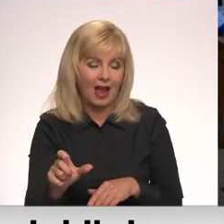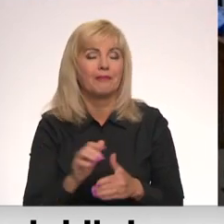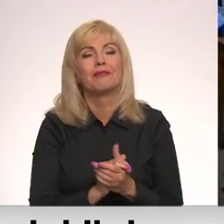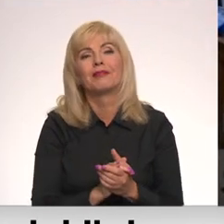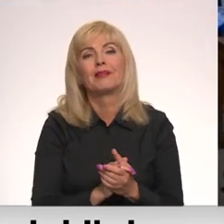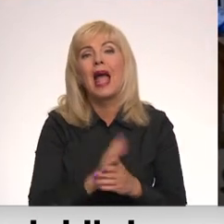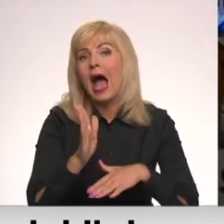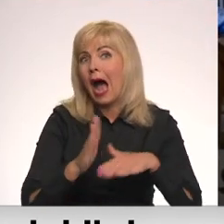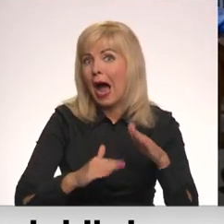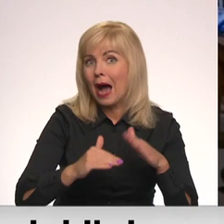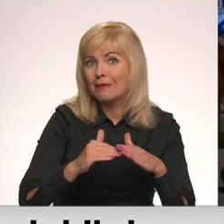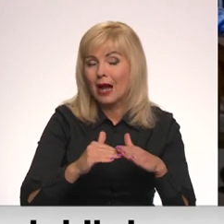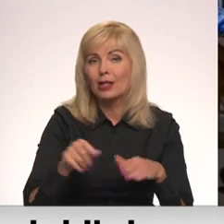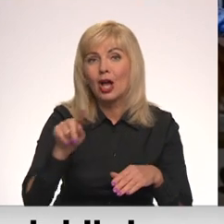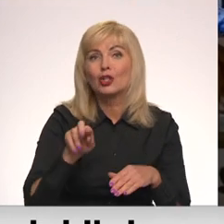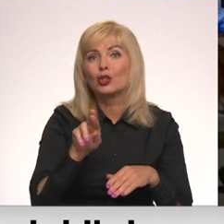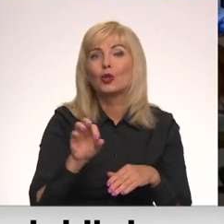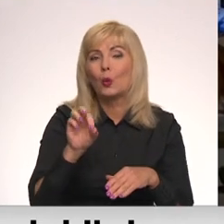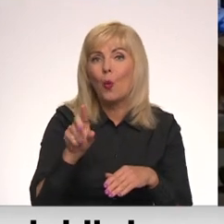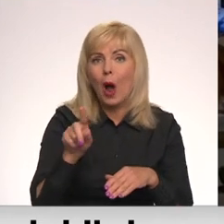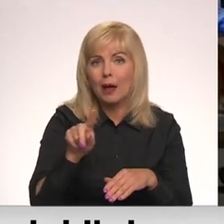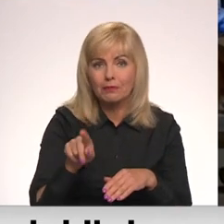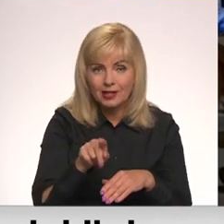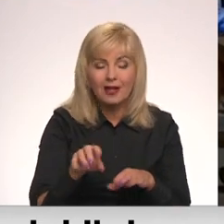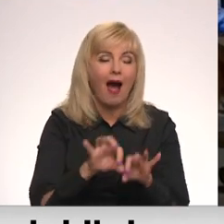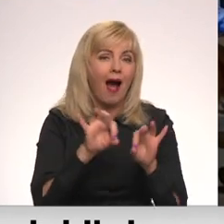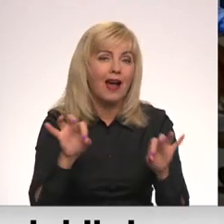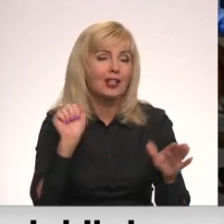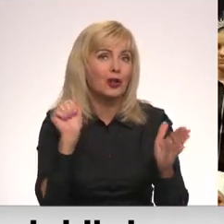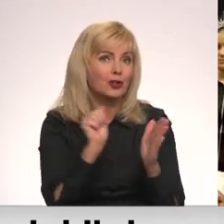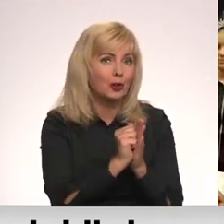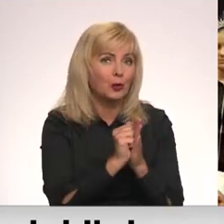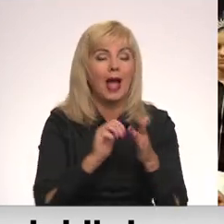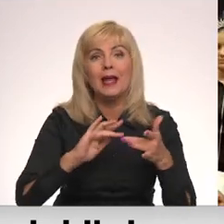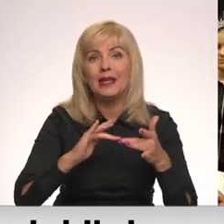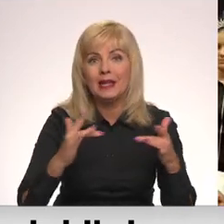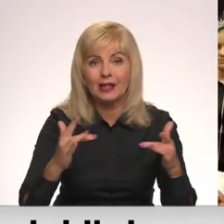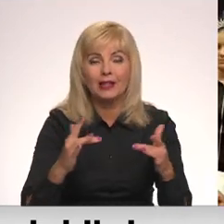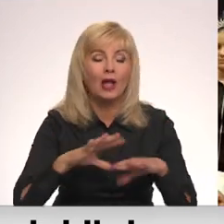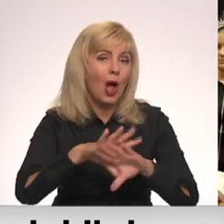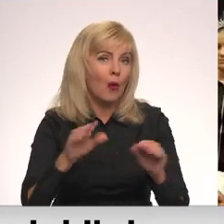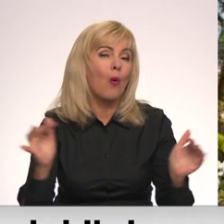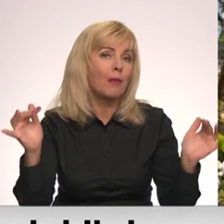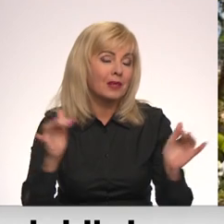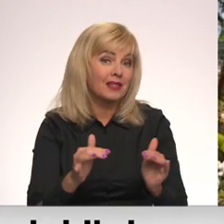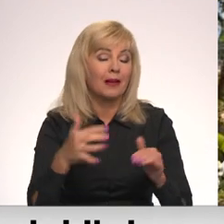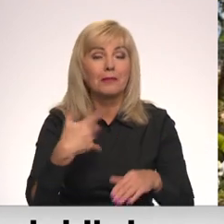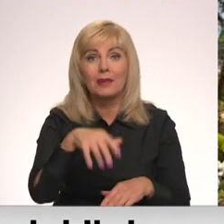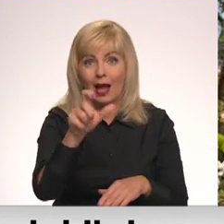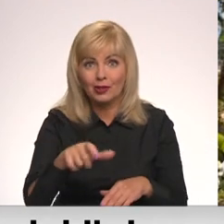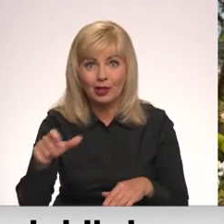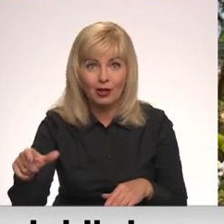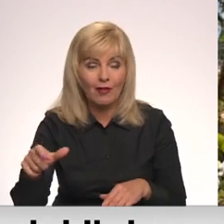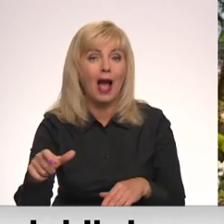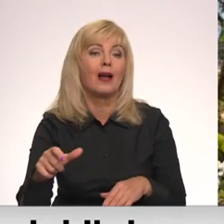Burtonas amatieru teātris Strops savulaik aizsākās ar sludinājumu internetā, kopā sanākot 15 cilvēku